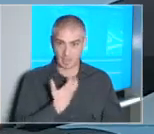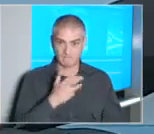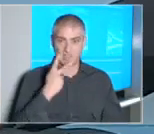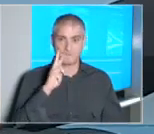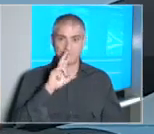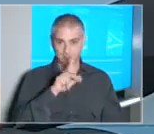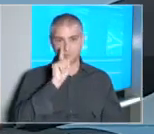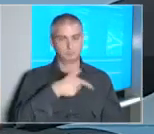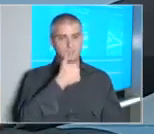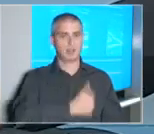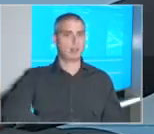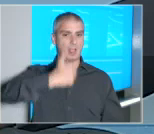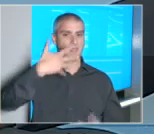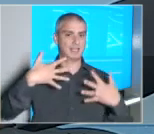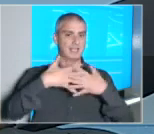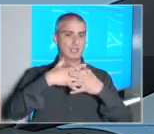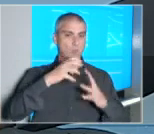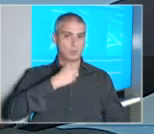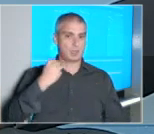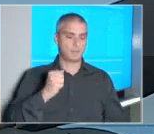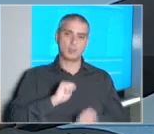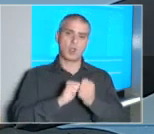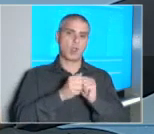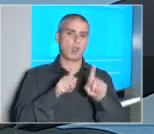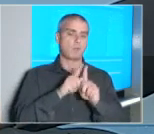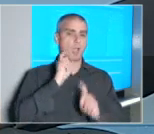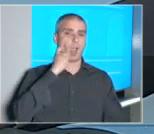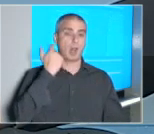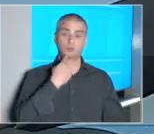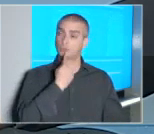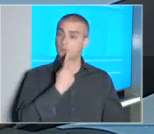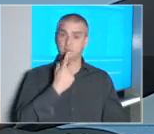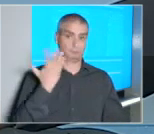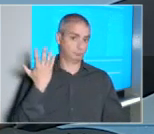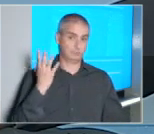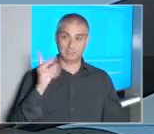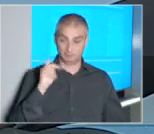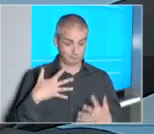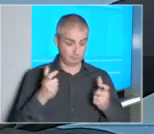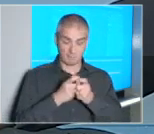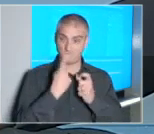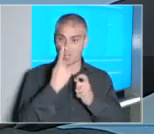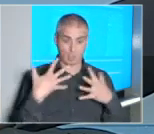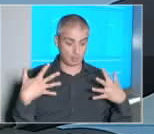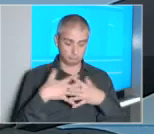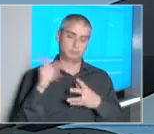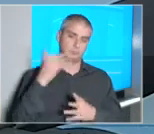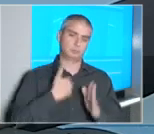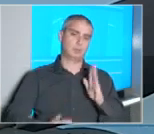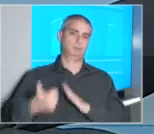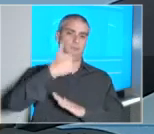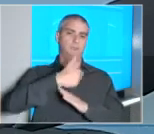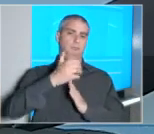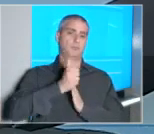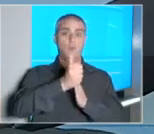פרץ הוא הדמות שצריכה להנהיג את איחוד מפלגות הימין, או כמו שאילת שקד אומרת, שאם יש מפלגה, אז היא צריכה להוביל